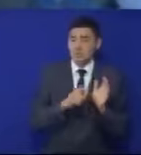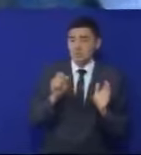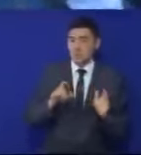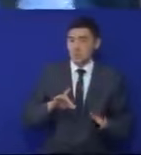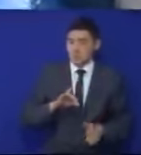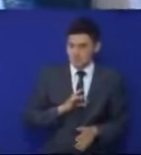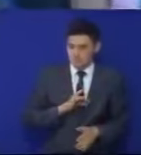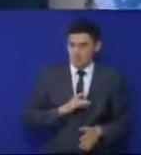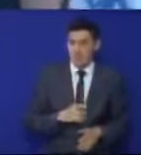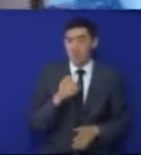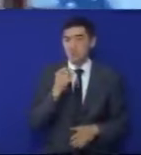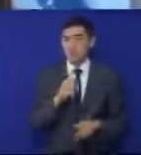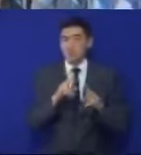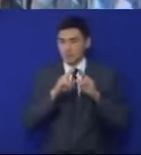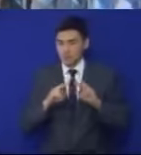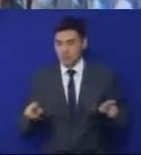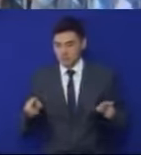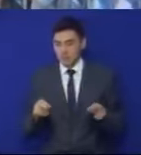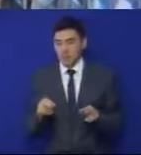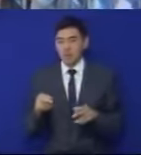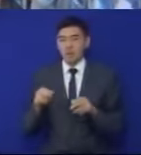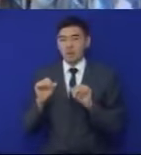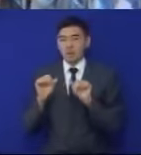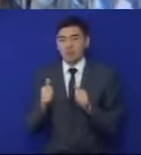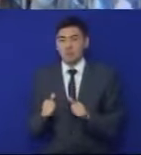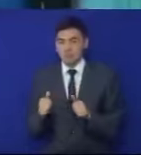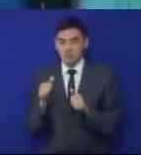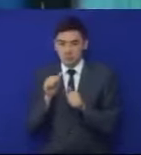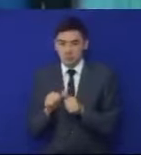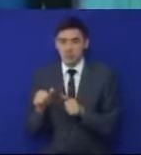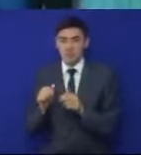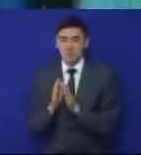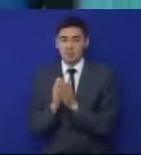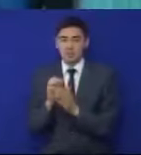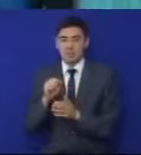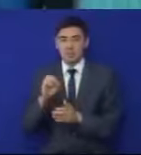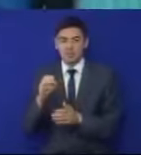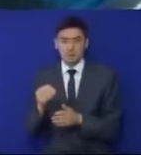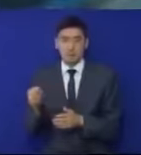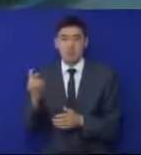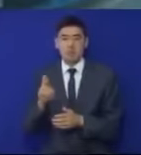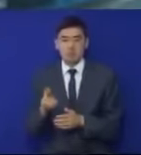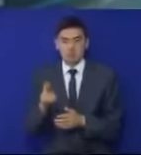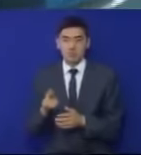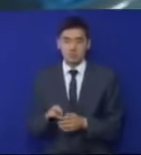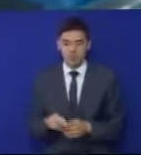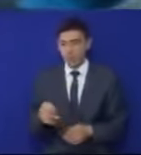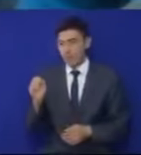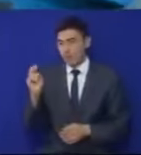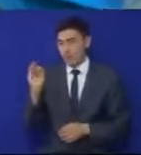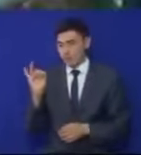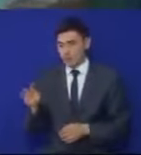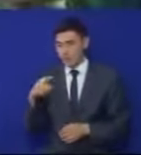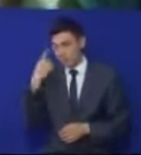Алтын-Бельге, еще столько же аттестат особого образца. В этот вечер знак Алтын-Бельге и аттестат отличия их обладателям на сцене вручил аким